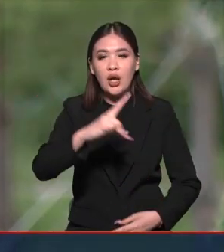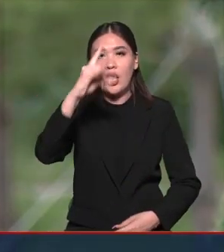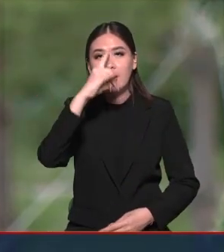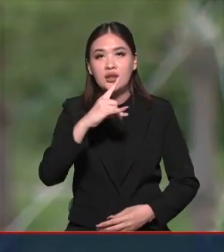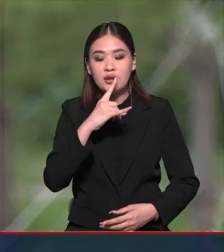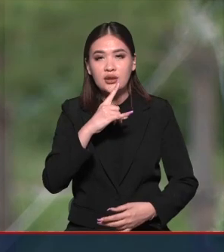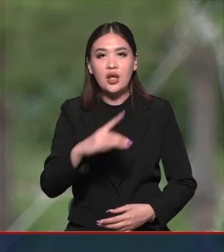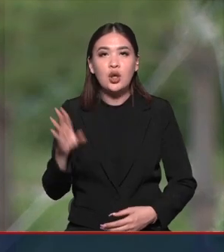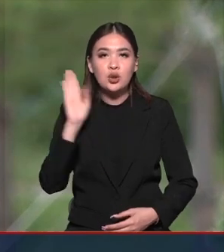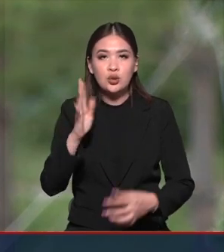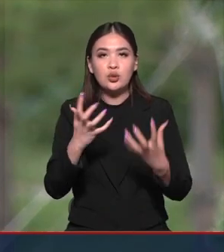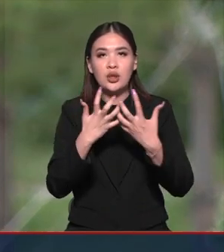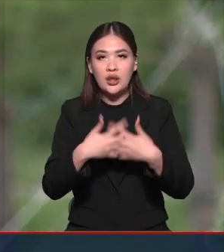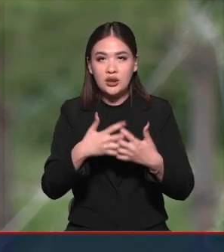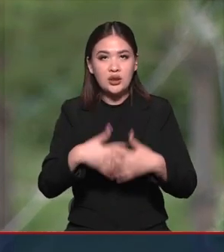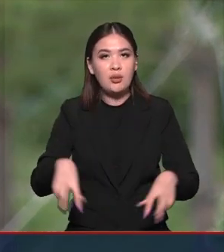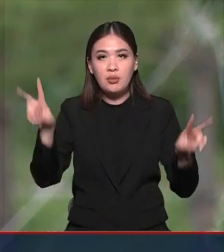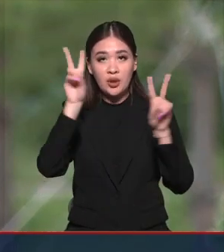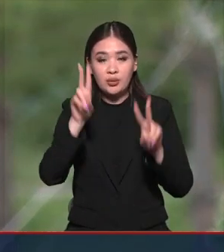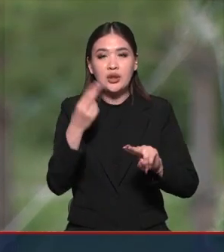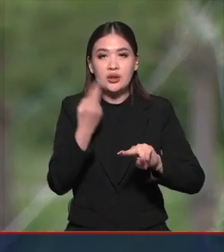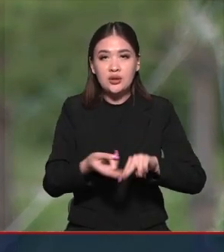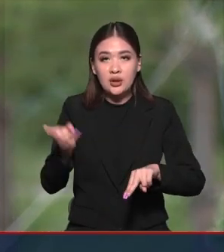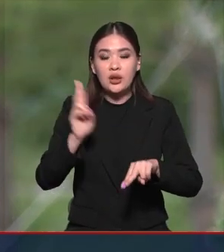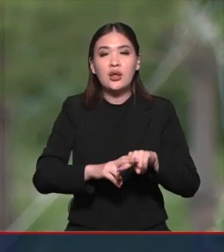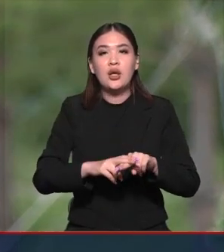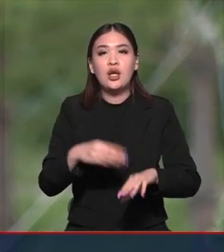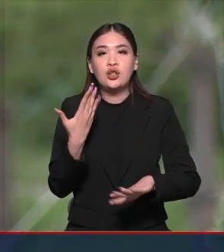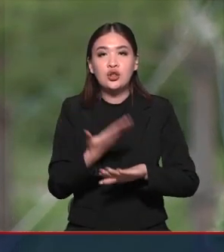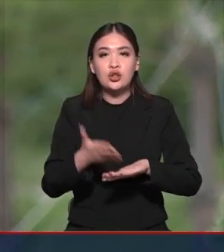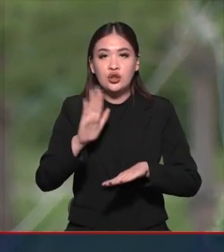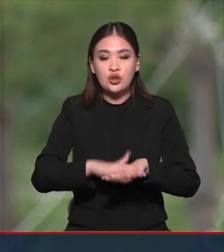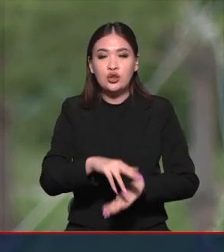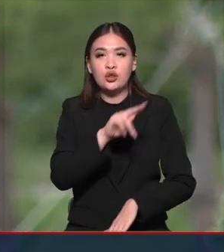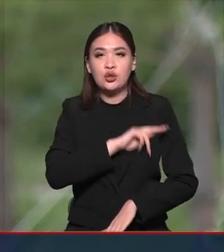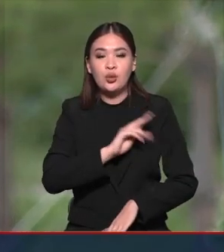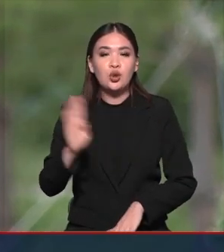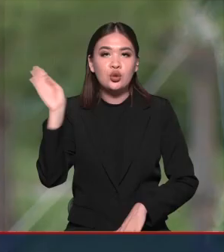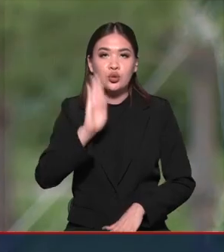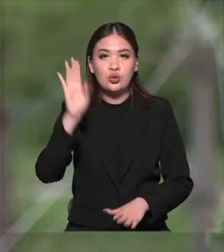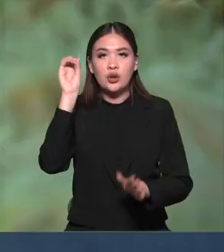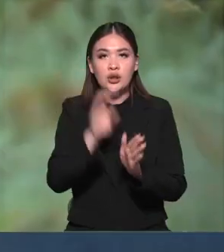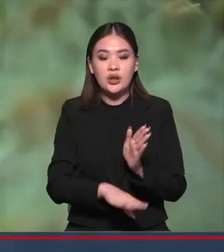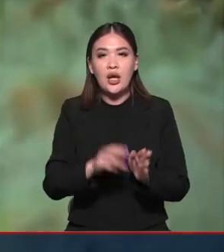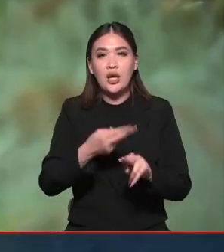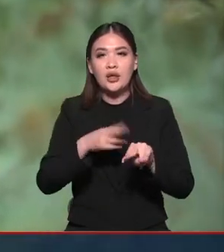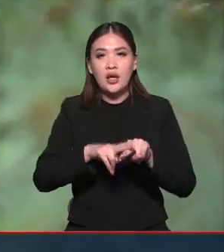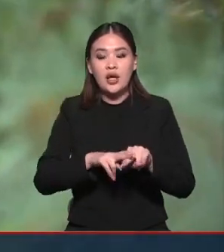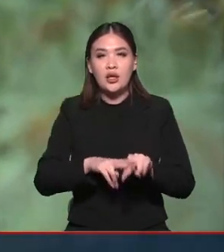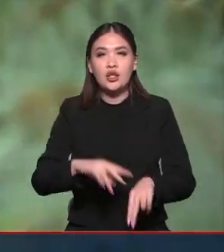есебін жүргізудің жүйесі жоқтығы салдарынан осы қара нарыққа жол берілмейді. Яғни келген судың есебі жоқ, кеткен судың есебі жоқ.